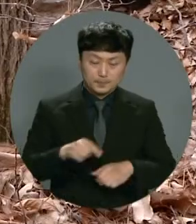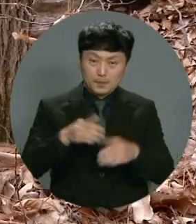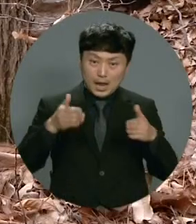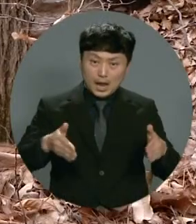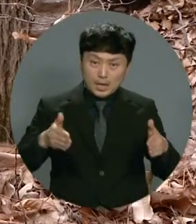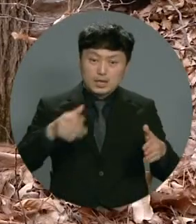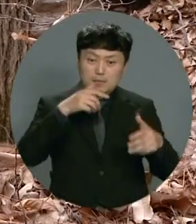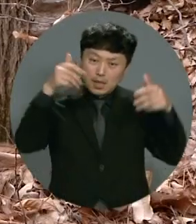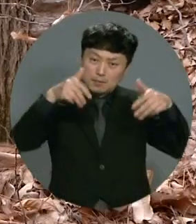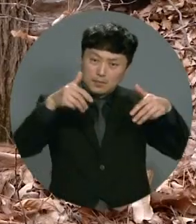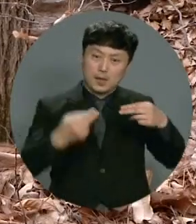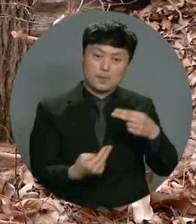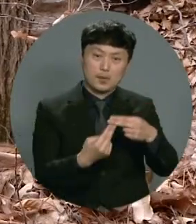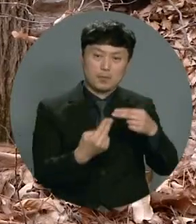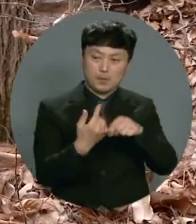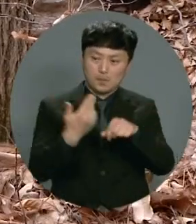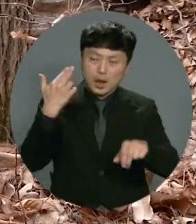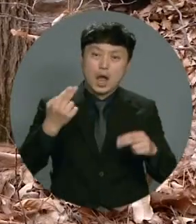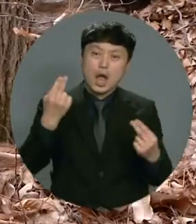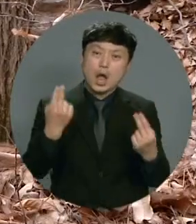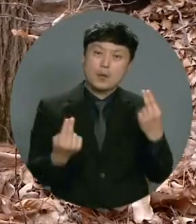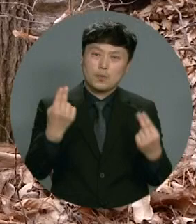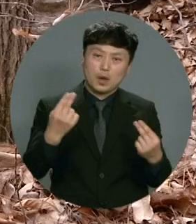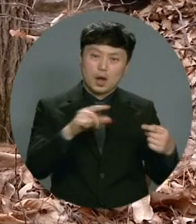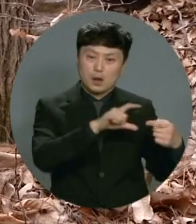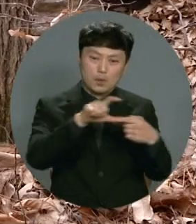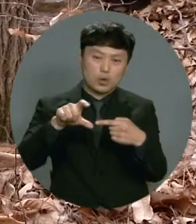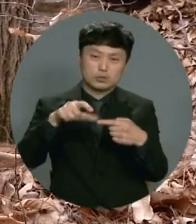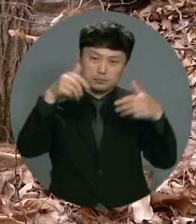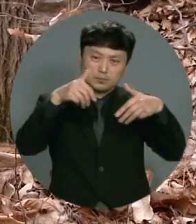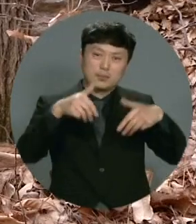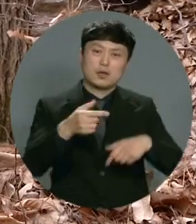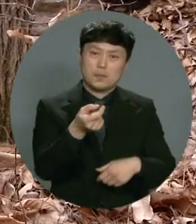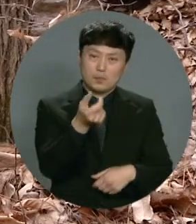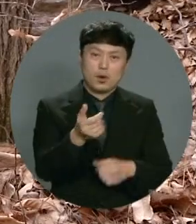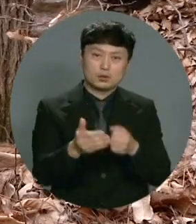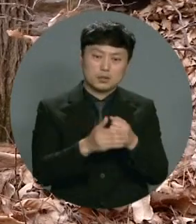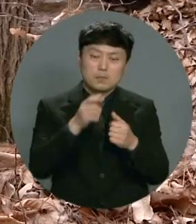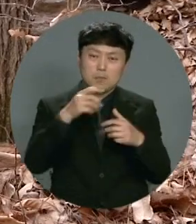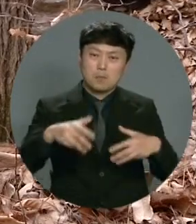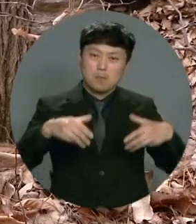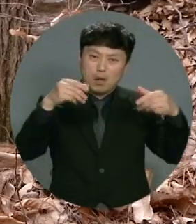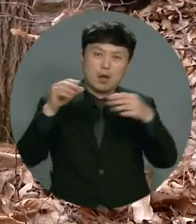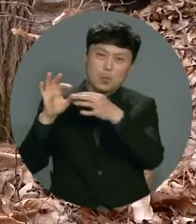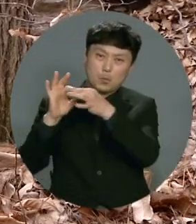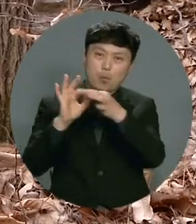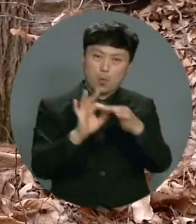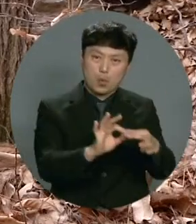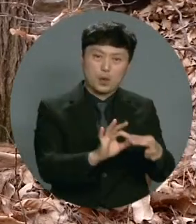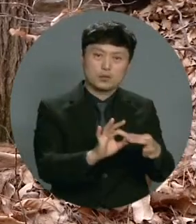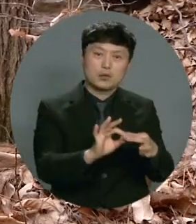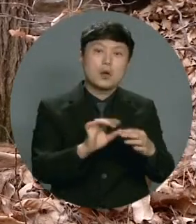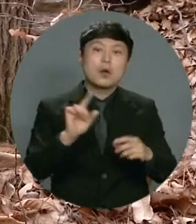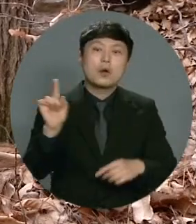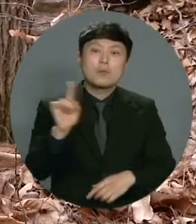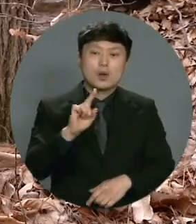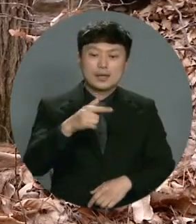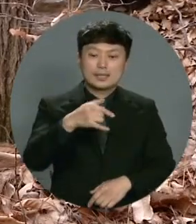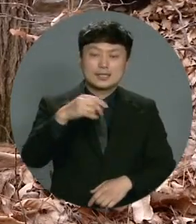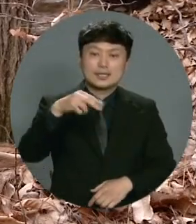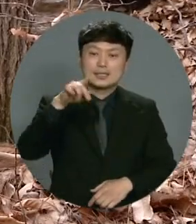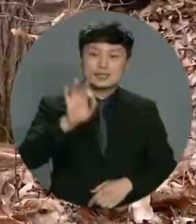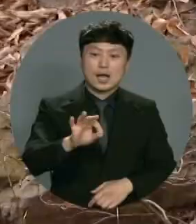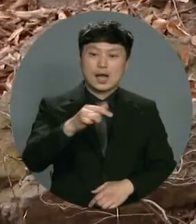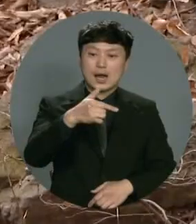누적 강수량이 과거 동일한 기간의 평균 강수량보다 적어 건조한 기간이 일정 기간 이어지는 현상을 기상